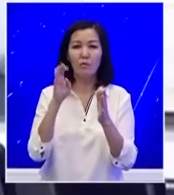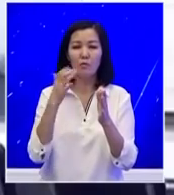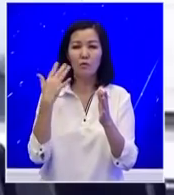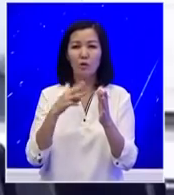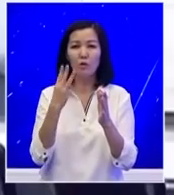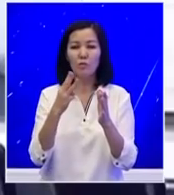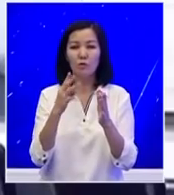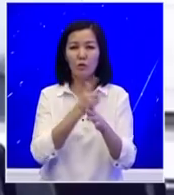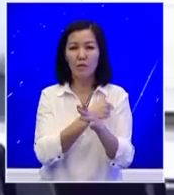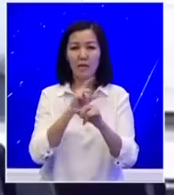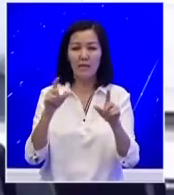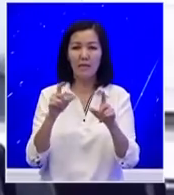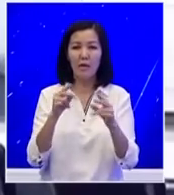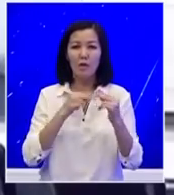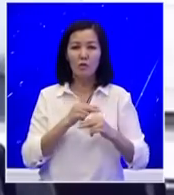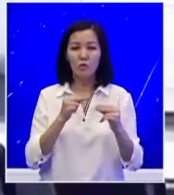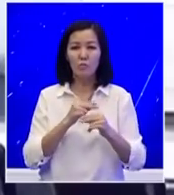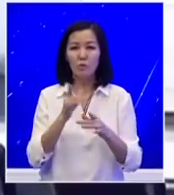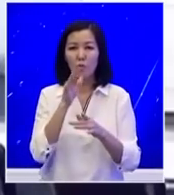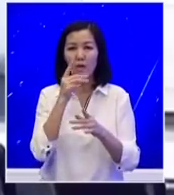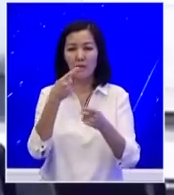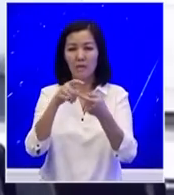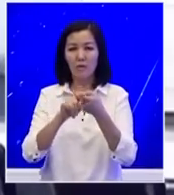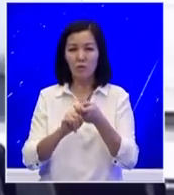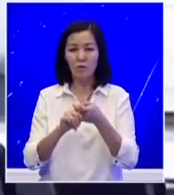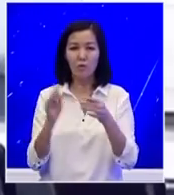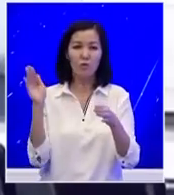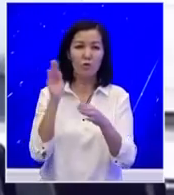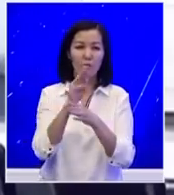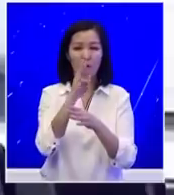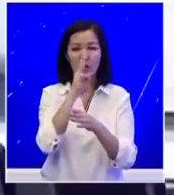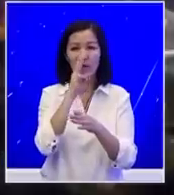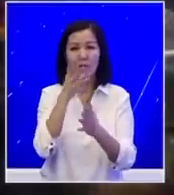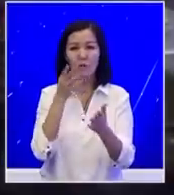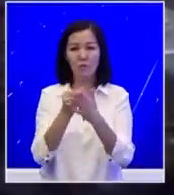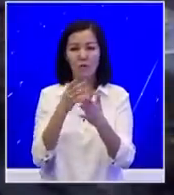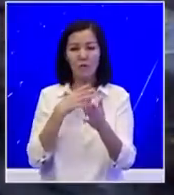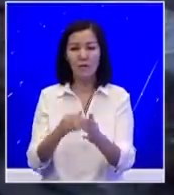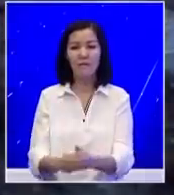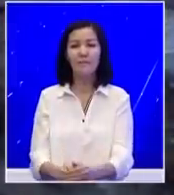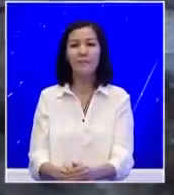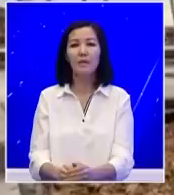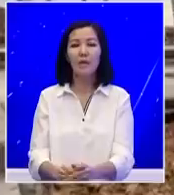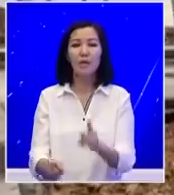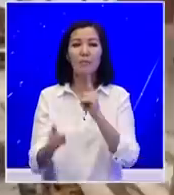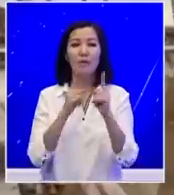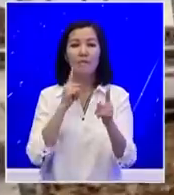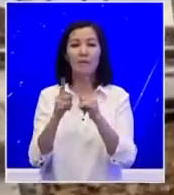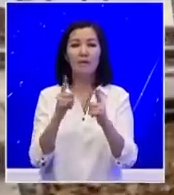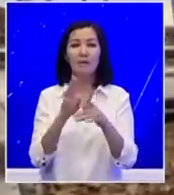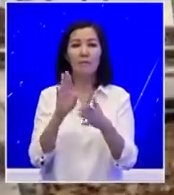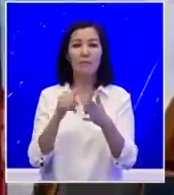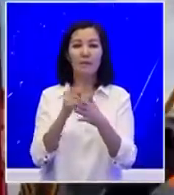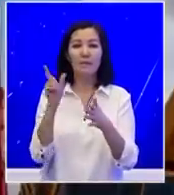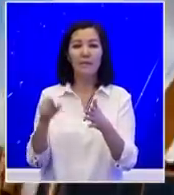16453 маманға жұмыс істеген уақытта қарай үстемақы төленді. Брифингте бас санитарлық дәрігер